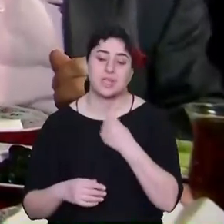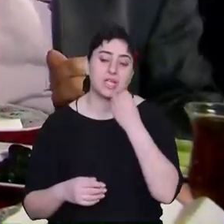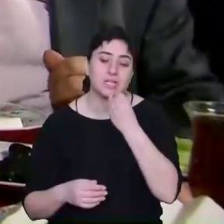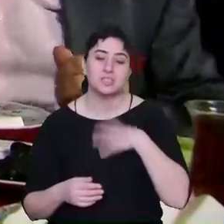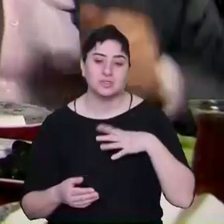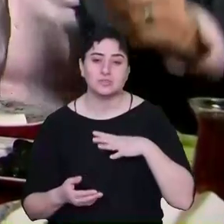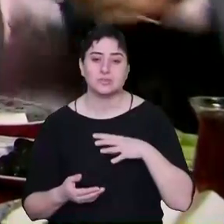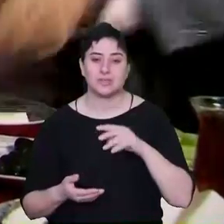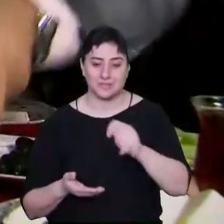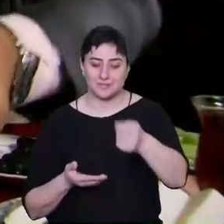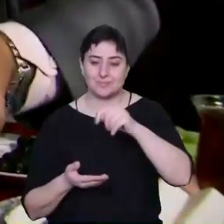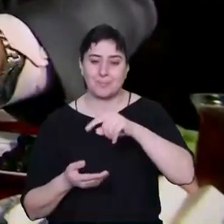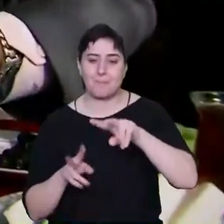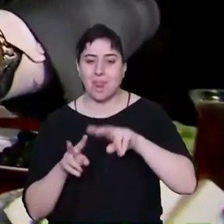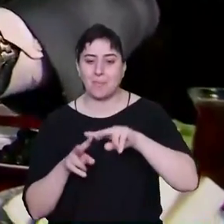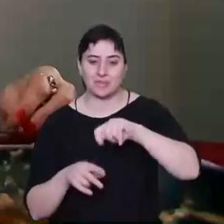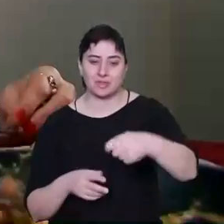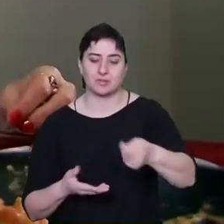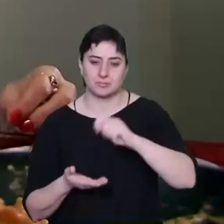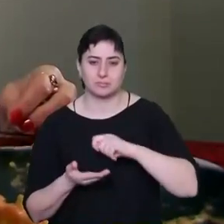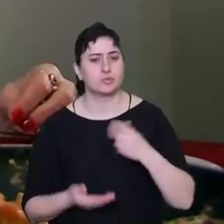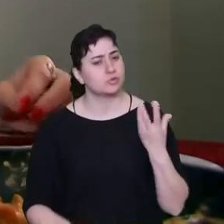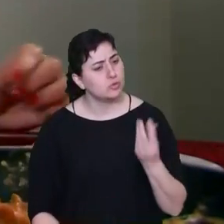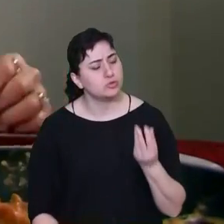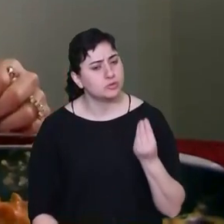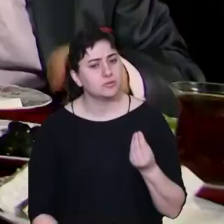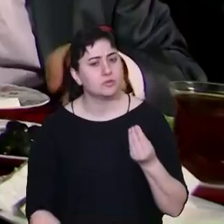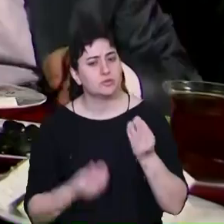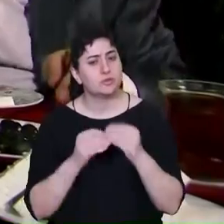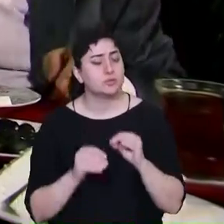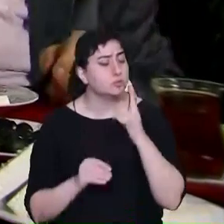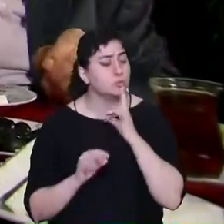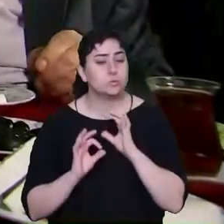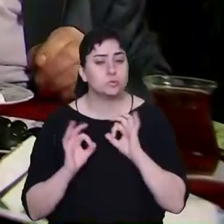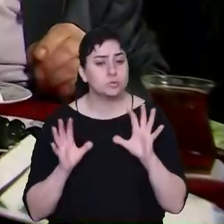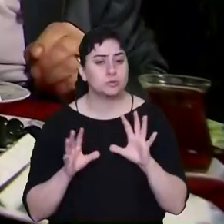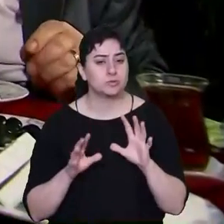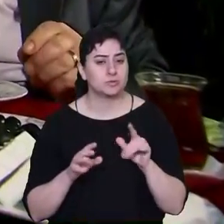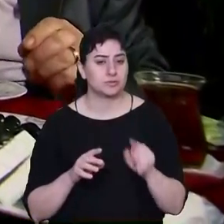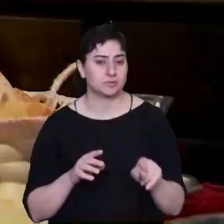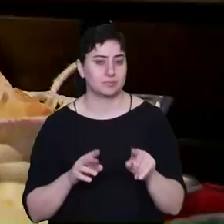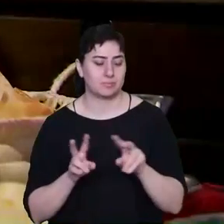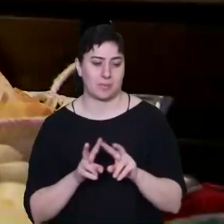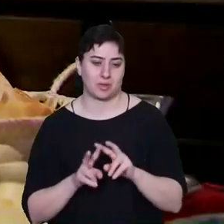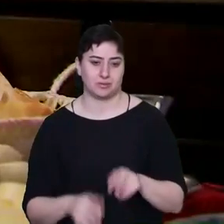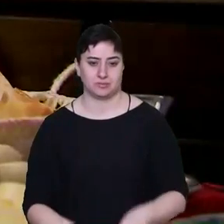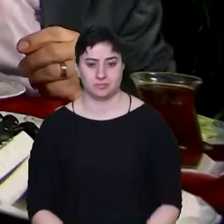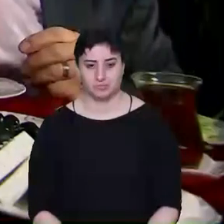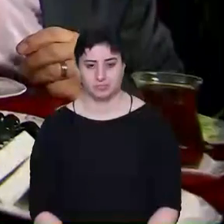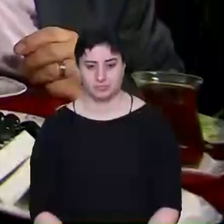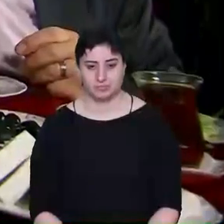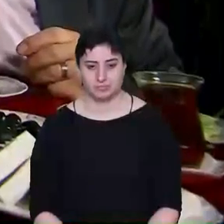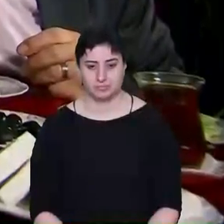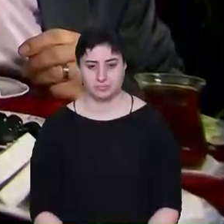dayanamayacağım. Menemene doyuyorum. Dal dal tabii ya. Yumurtanın en güzel yemeğe dönüştüğü menemendir.